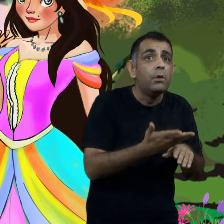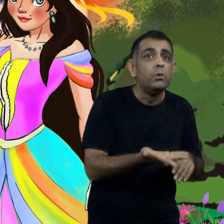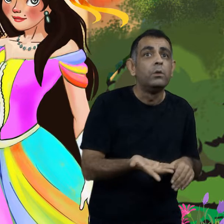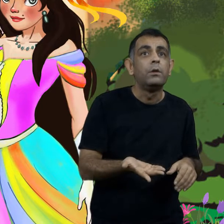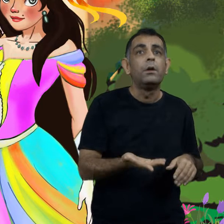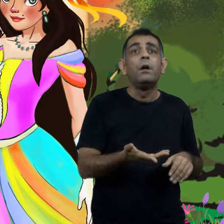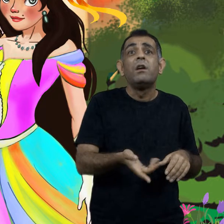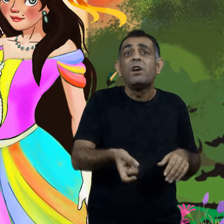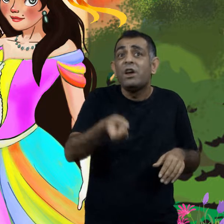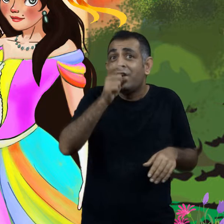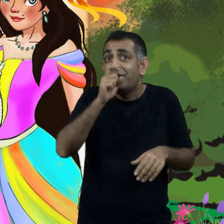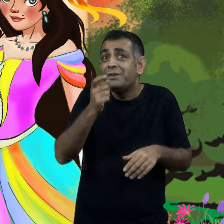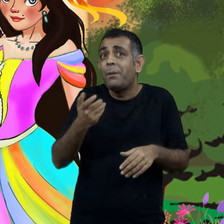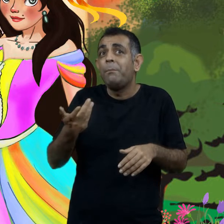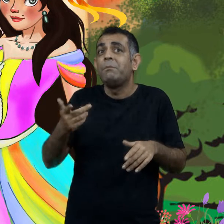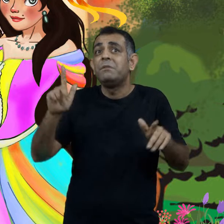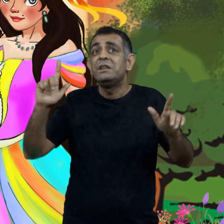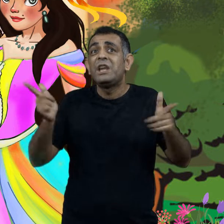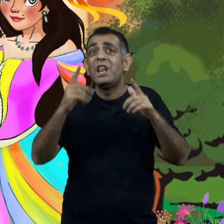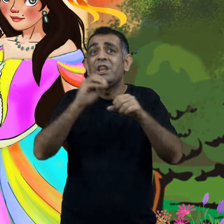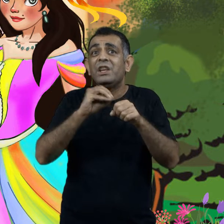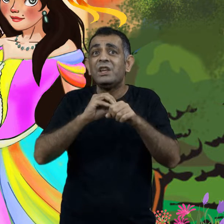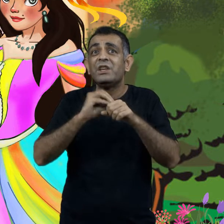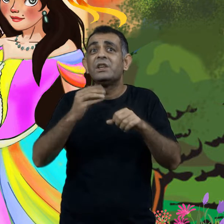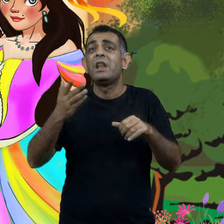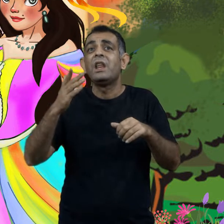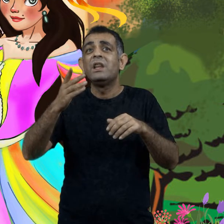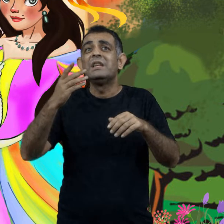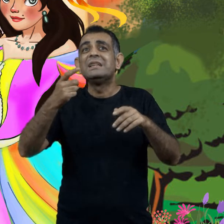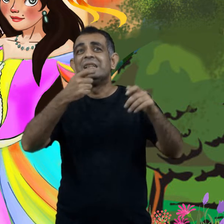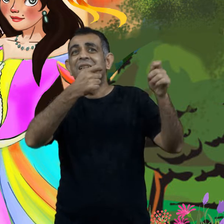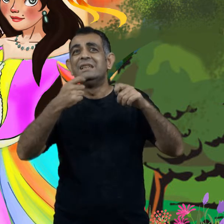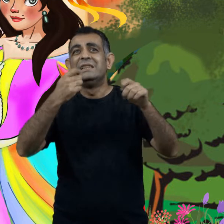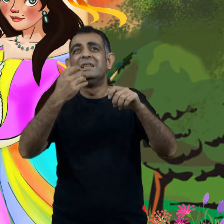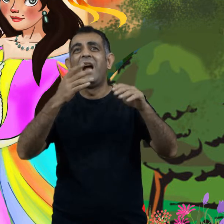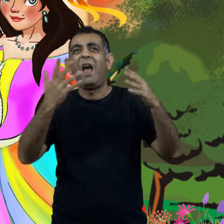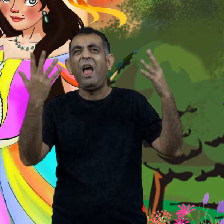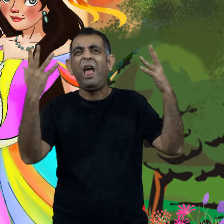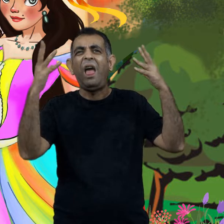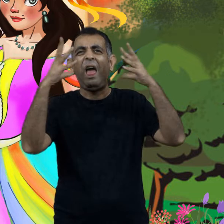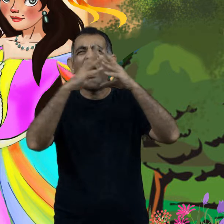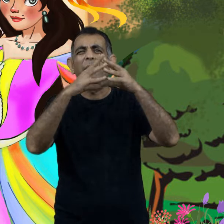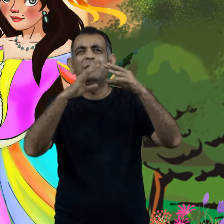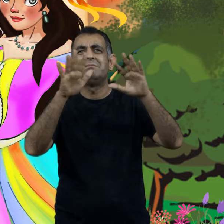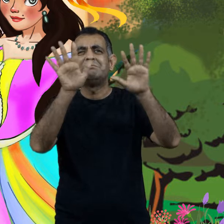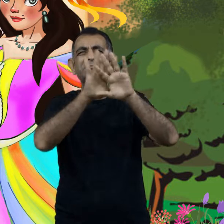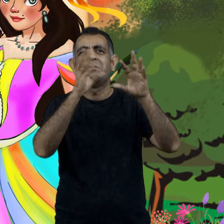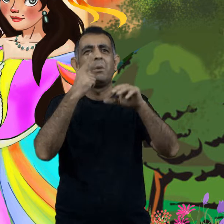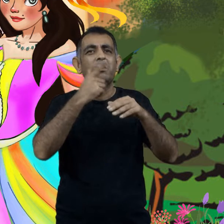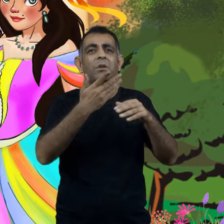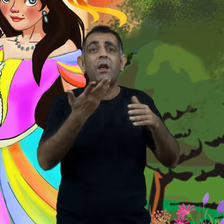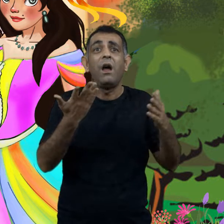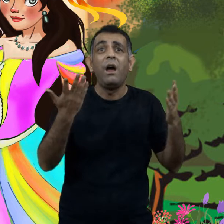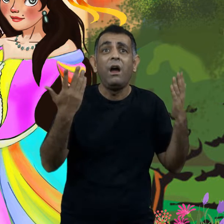Neden çığlık atıyorsun? Kraliçem, şenlik için özel olarak yaptırdığınız kristal uçurtma kararmış. Şimdi